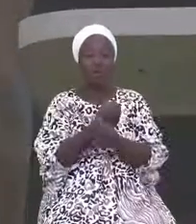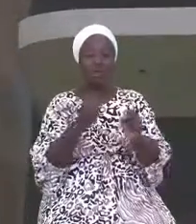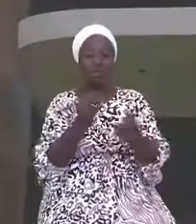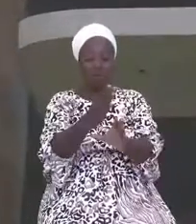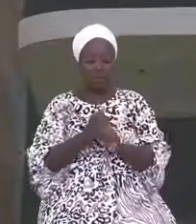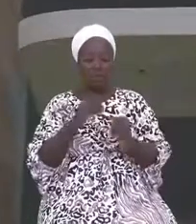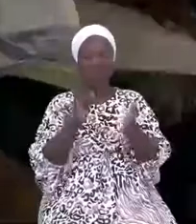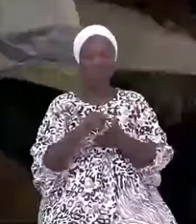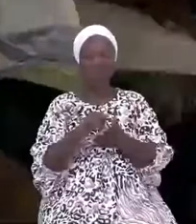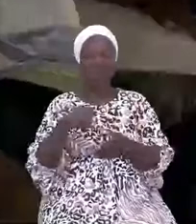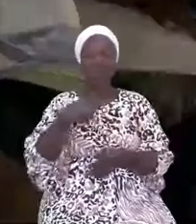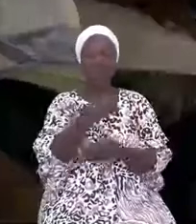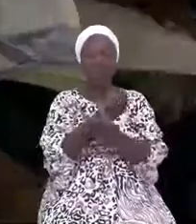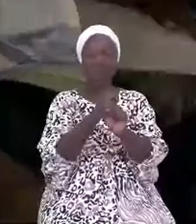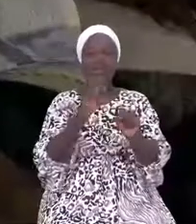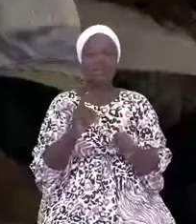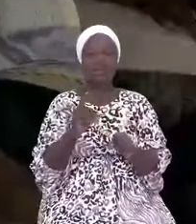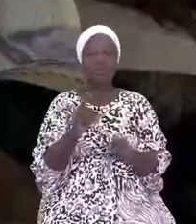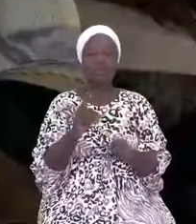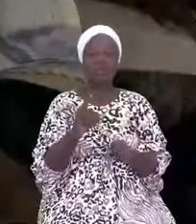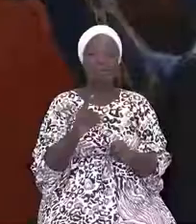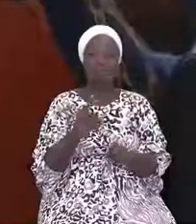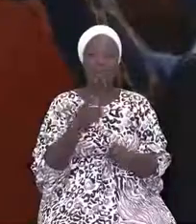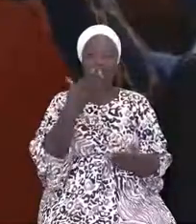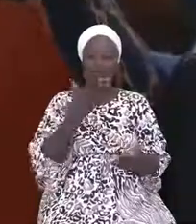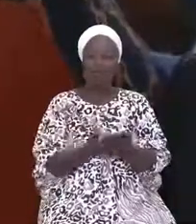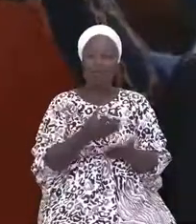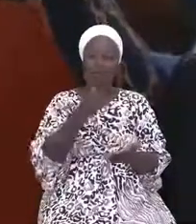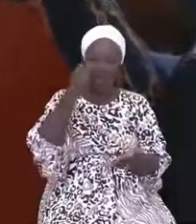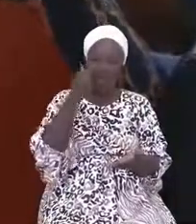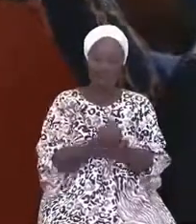sauvés. Donnez bon amen.